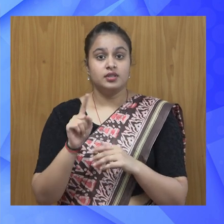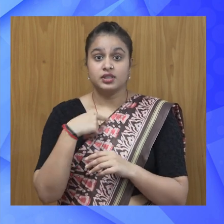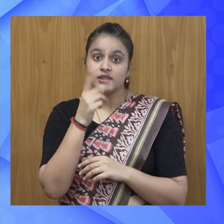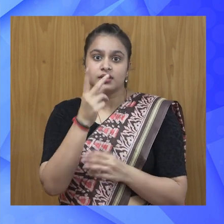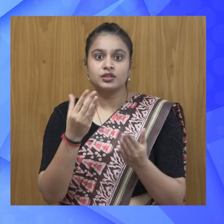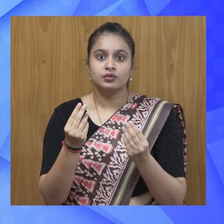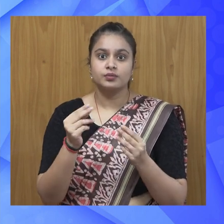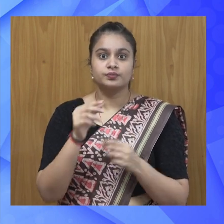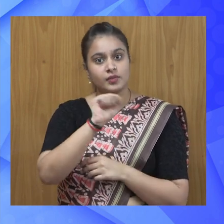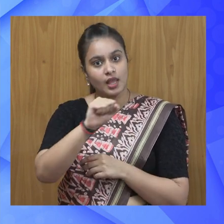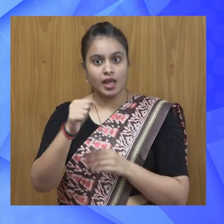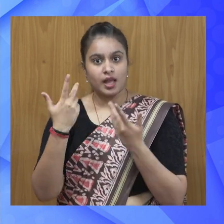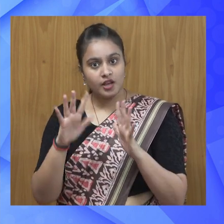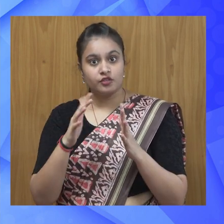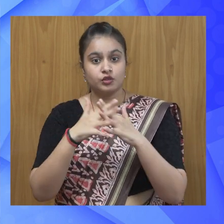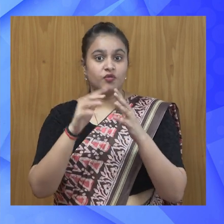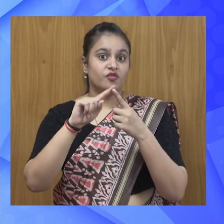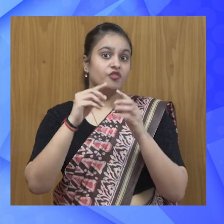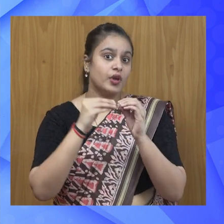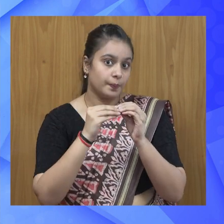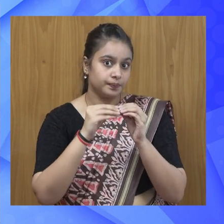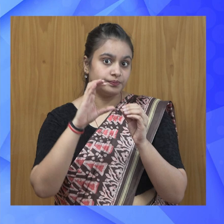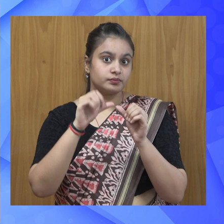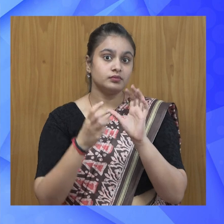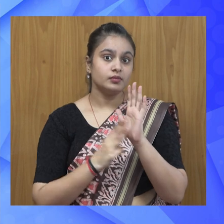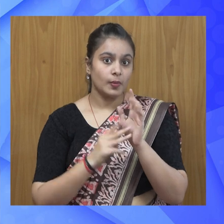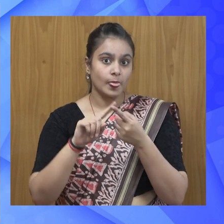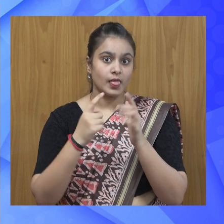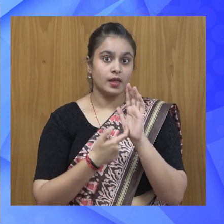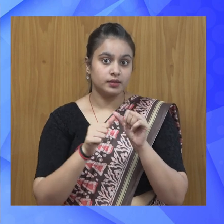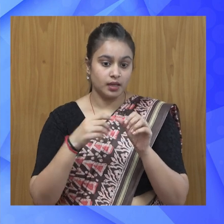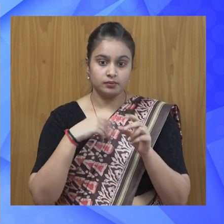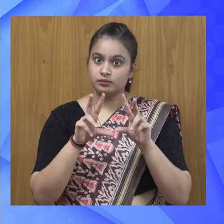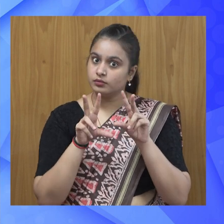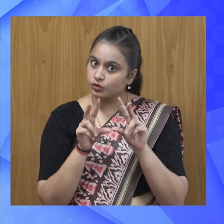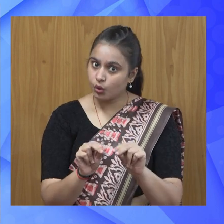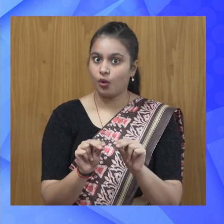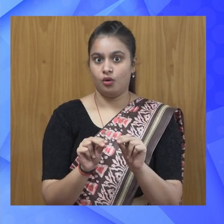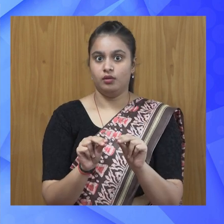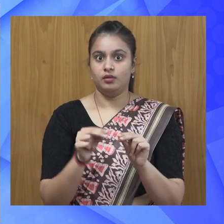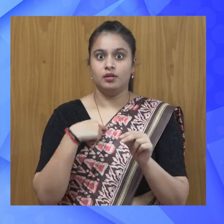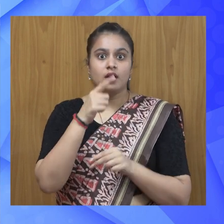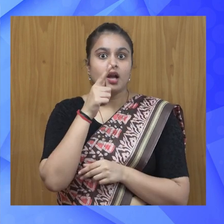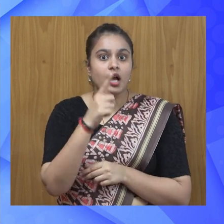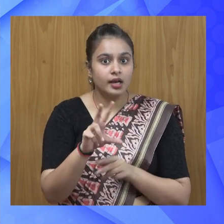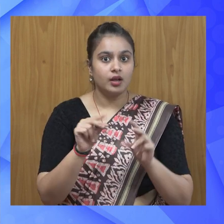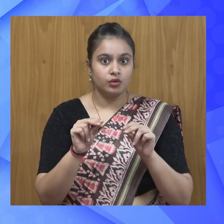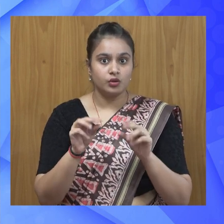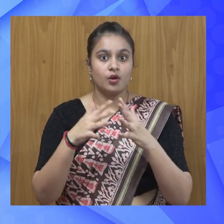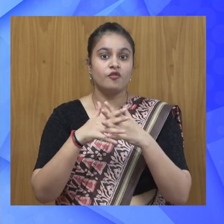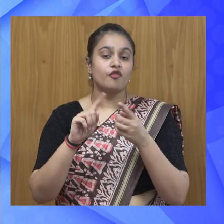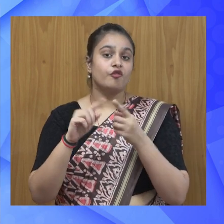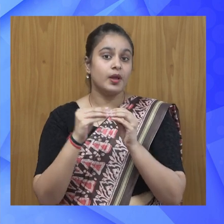उसे देखे. तो आपको अपने web के अंदर permissions नहीं देना है. Note it down. No permission is to be given for the